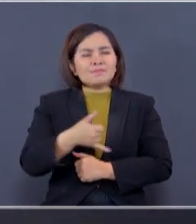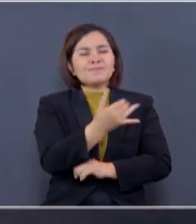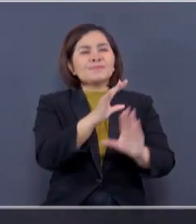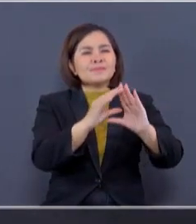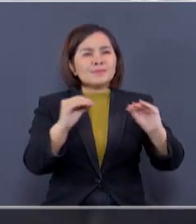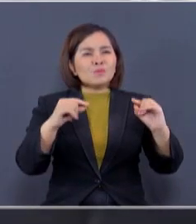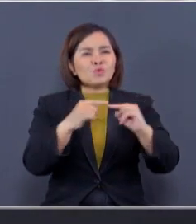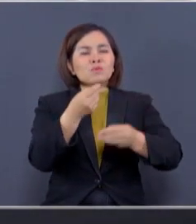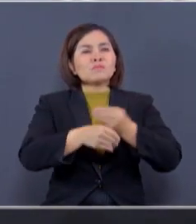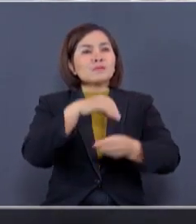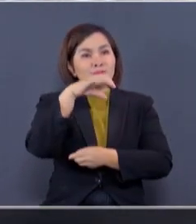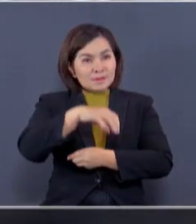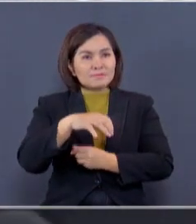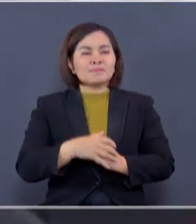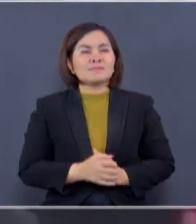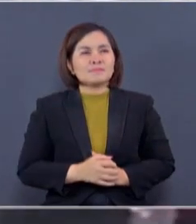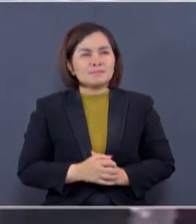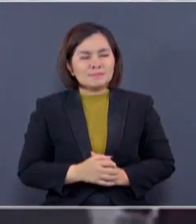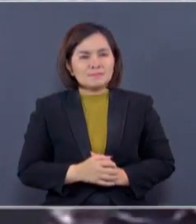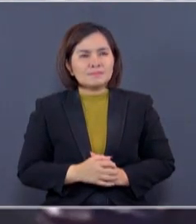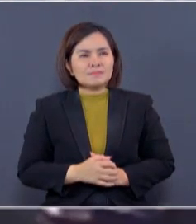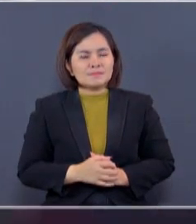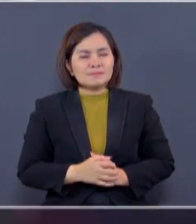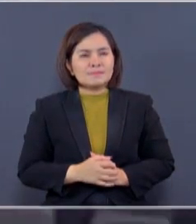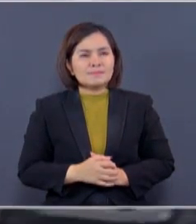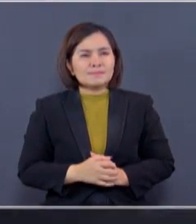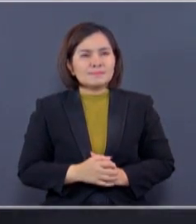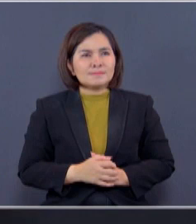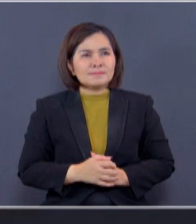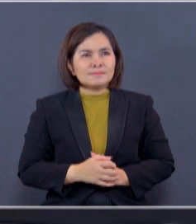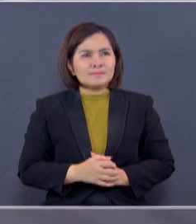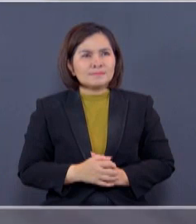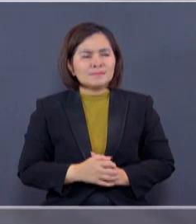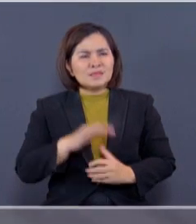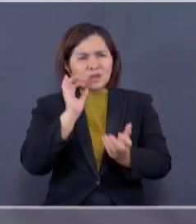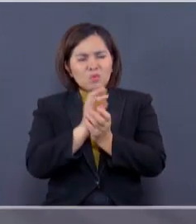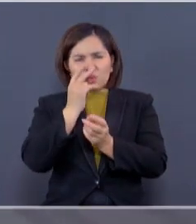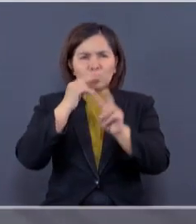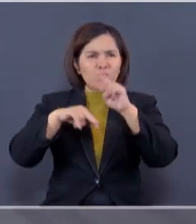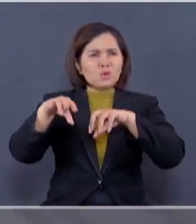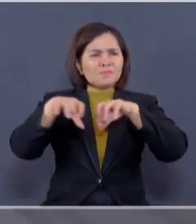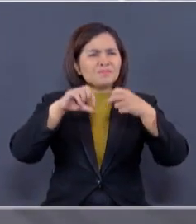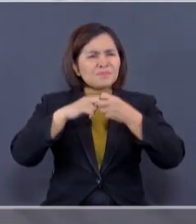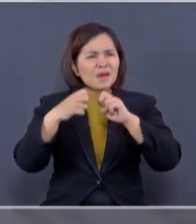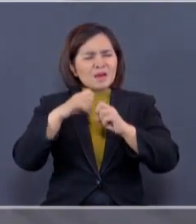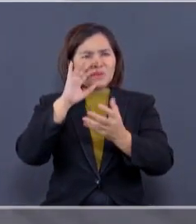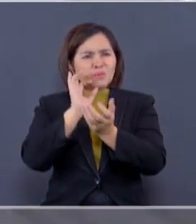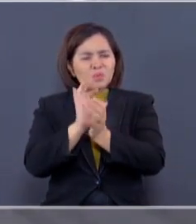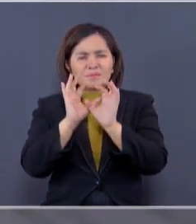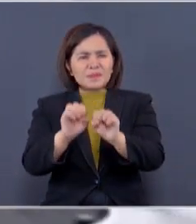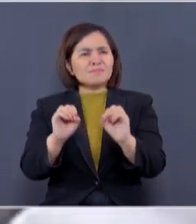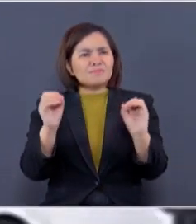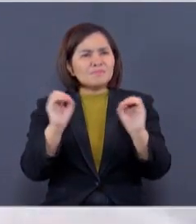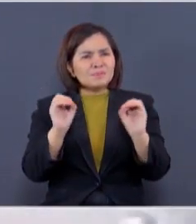าไปในห้างสรรพสินค้าใกล้กับจุดเกิดเหตุแต่ปรากฏว่าช่วงขณะนั้นไม่มีตำรวจมาตรวจสอบแล้วก็ไม่ได้มีการนำตัวเ